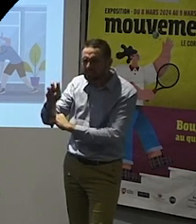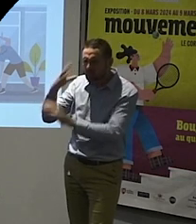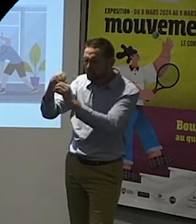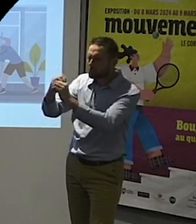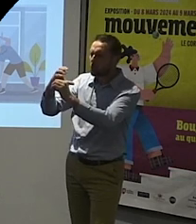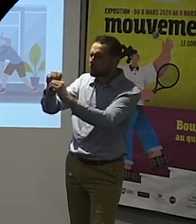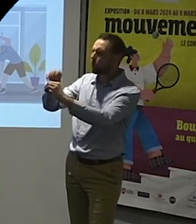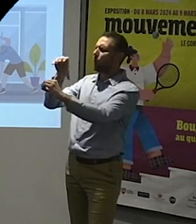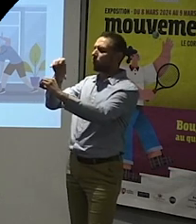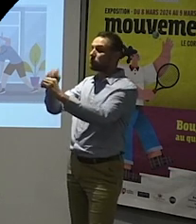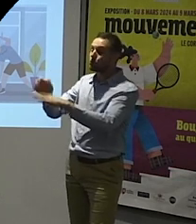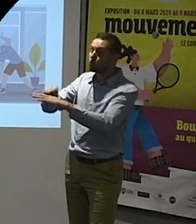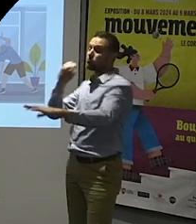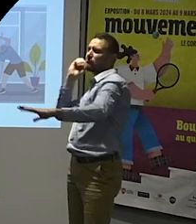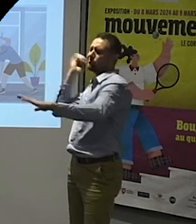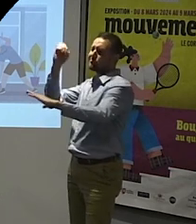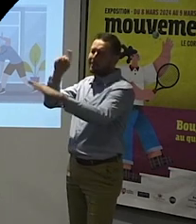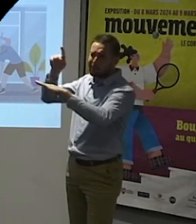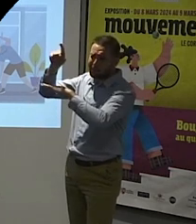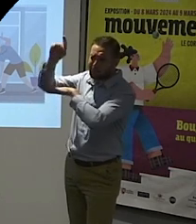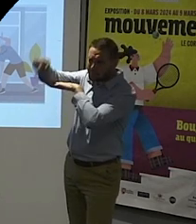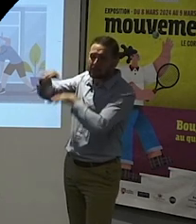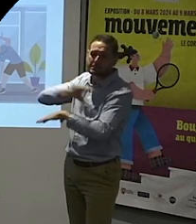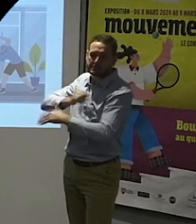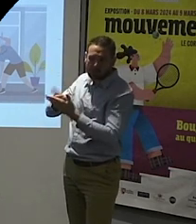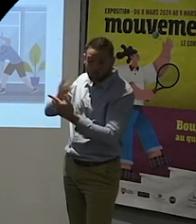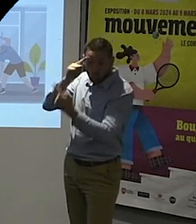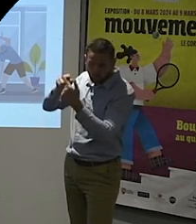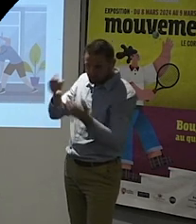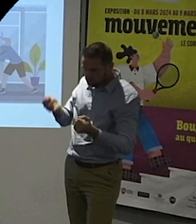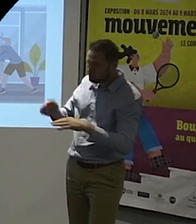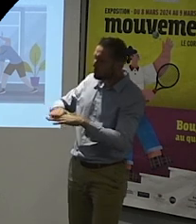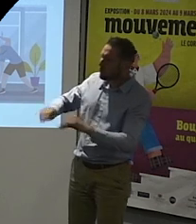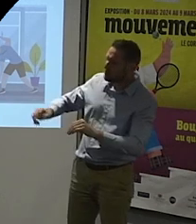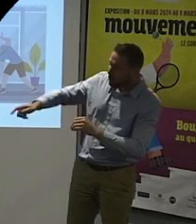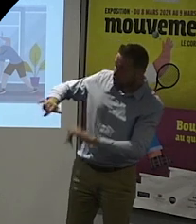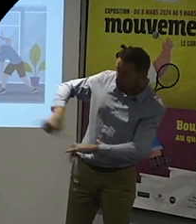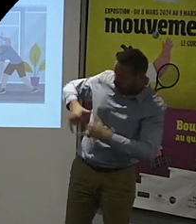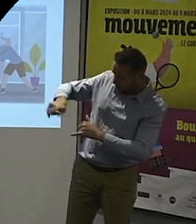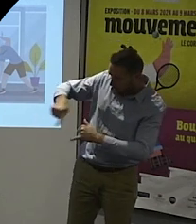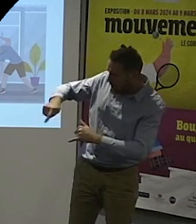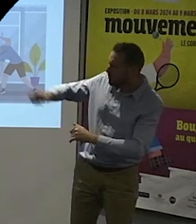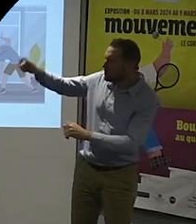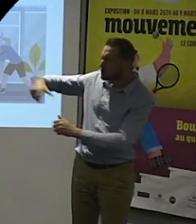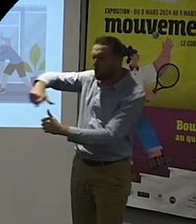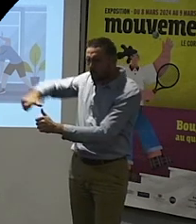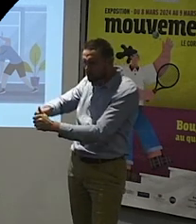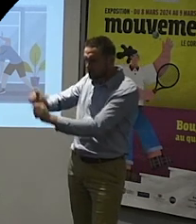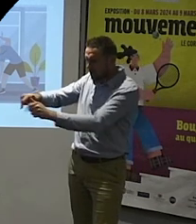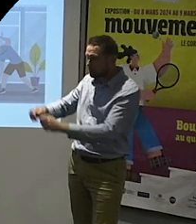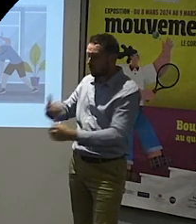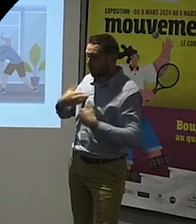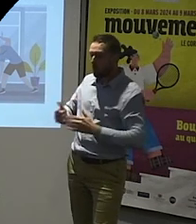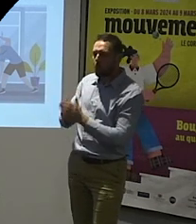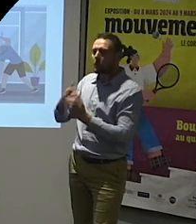qu'on lance, il faut le lancer le plus loin possible, quoi. Alors, c'était des jeunes qui étaient là avec leur coach. Moi, j'étais entourée des juges arbitres qui étaient bienveillants